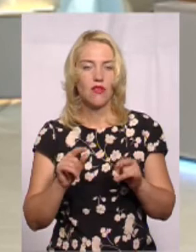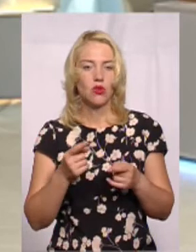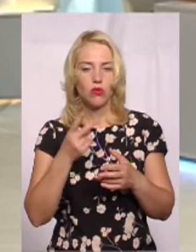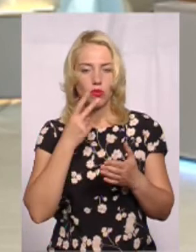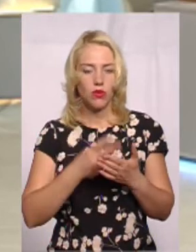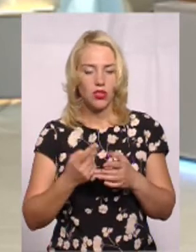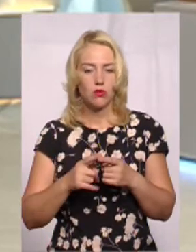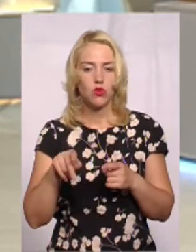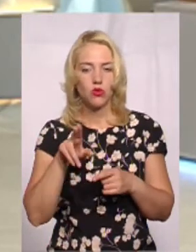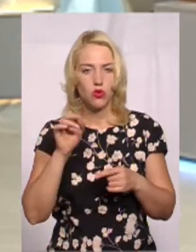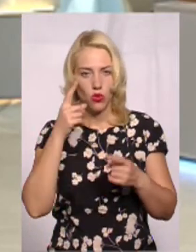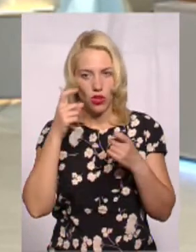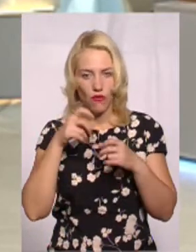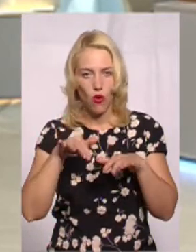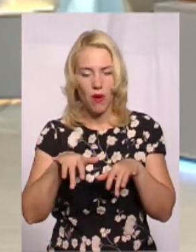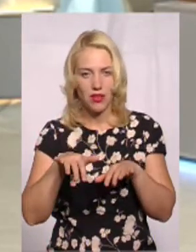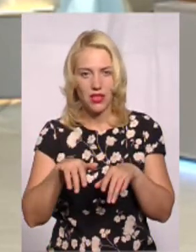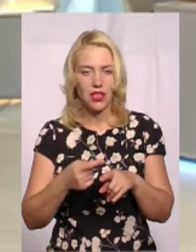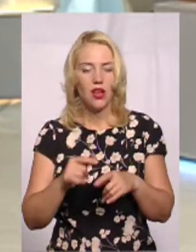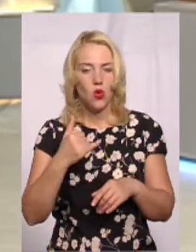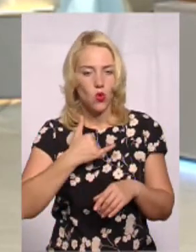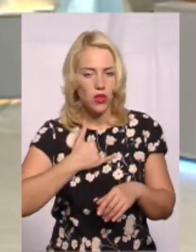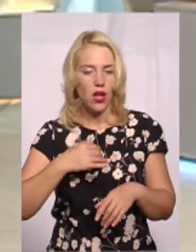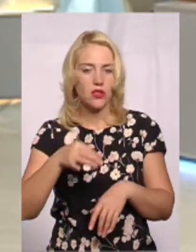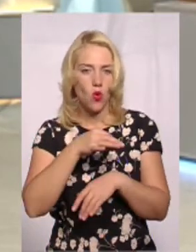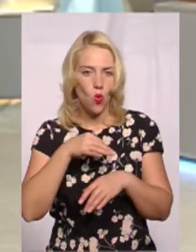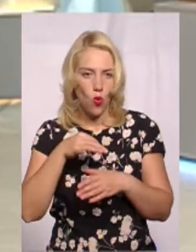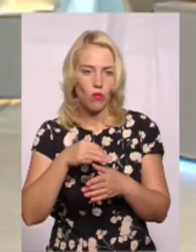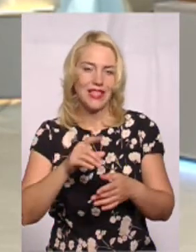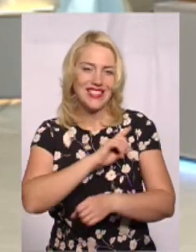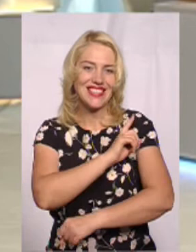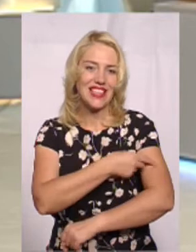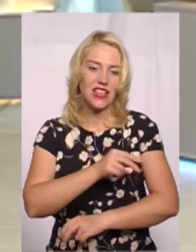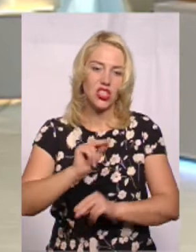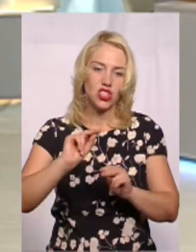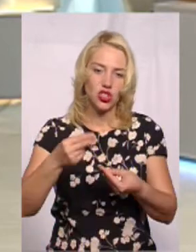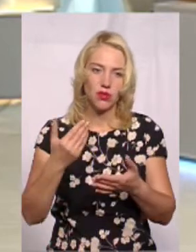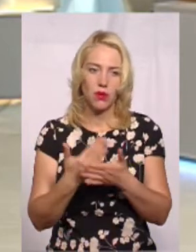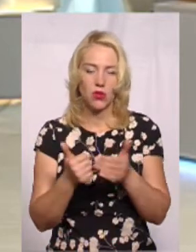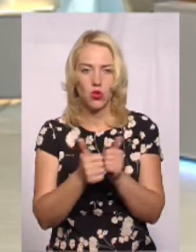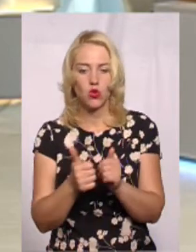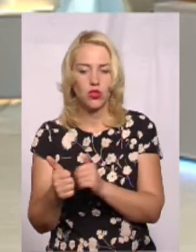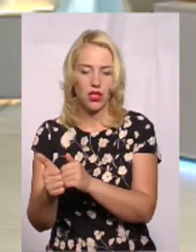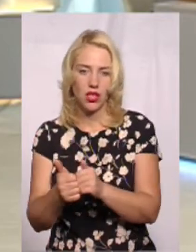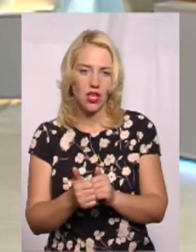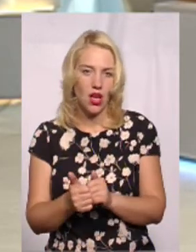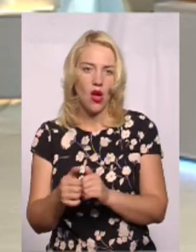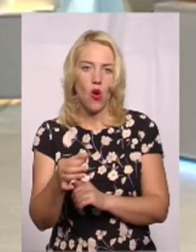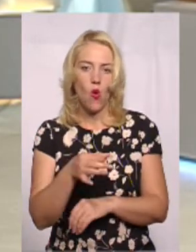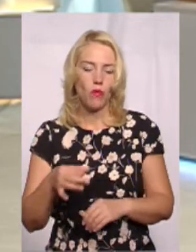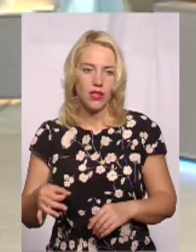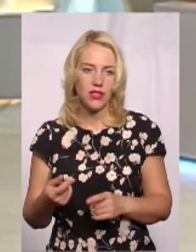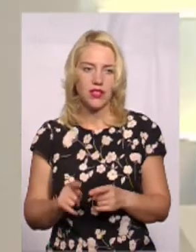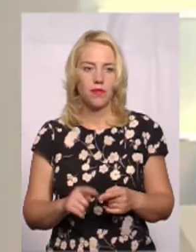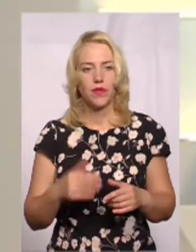в плані інформатики наша область, вона, скажімо, сильніша, ніж от наші сусіди, можна сказати. А от ви ще,